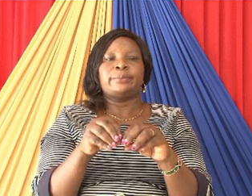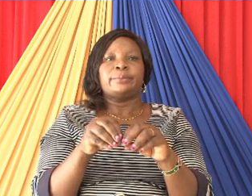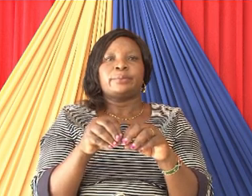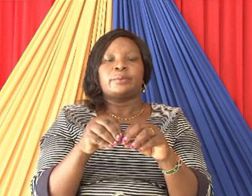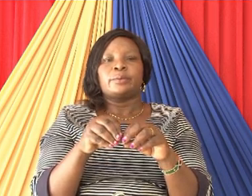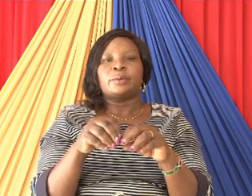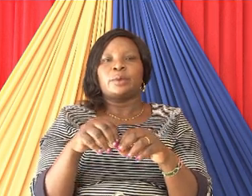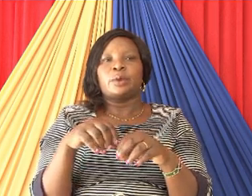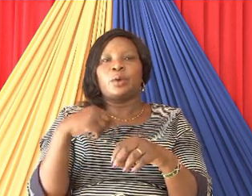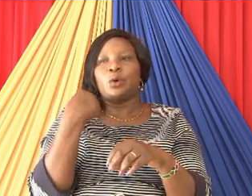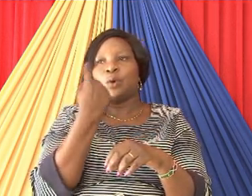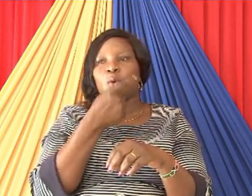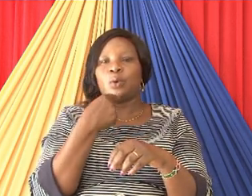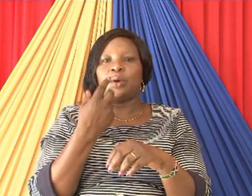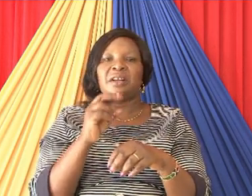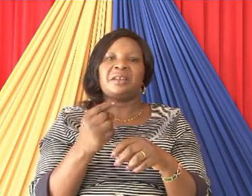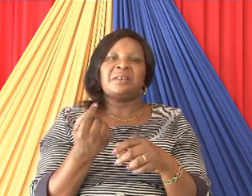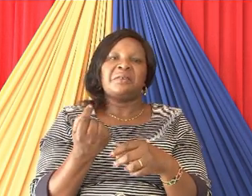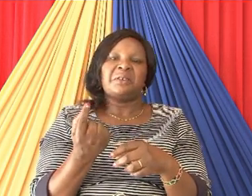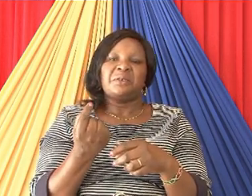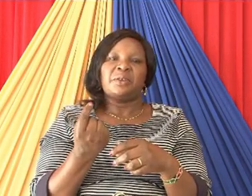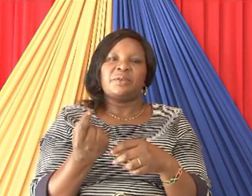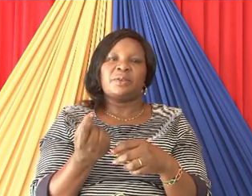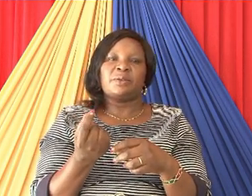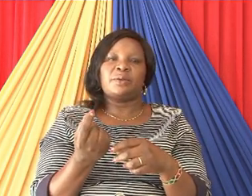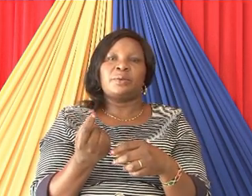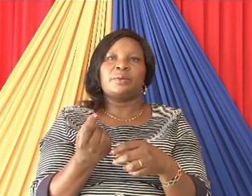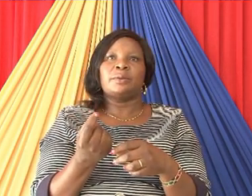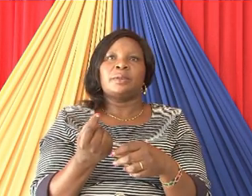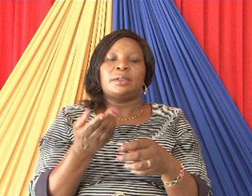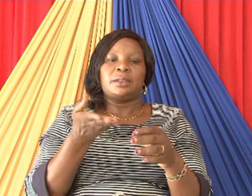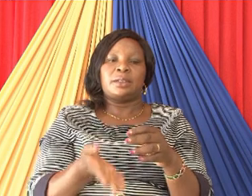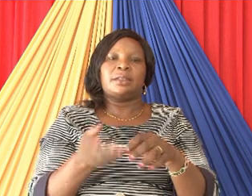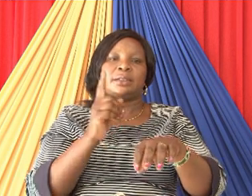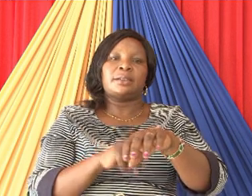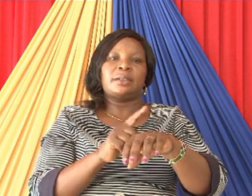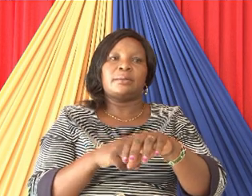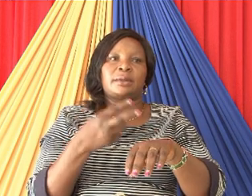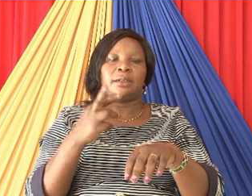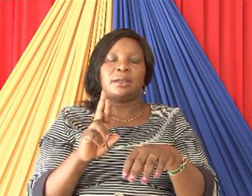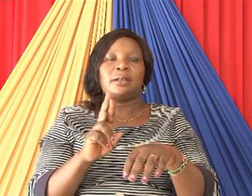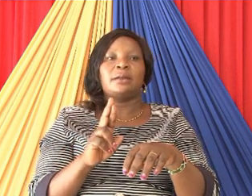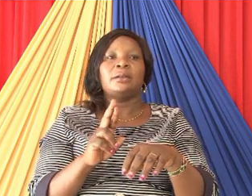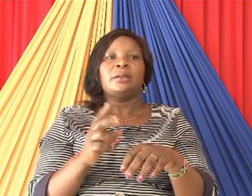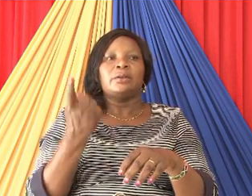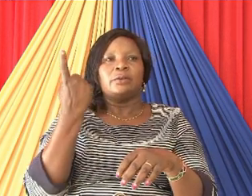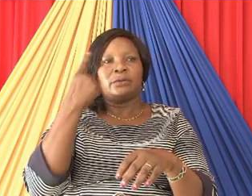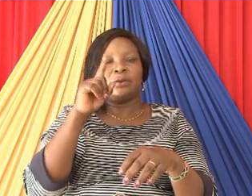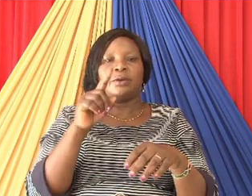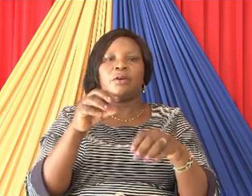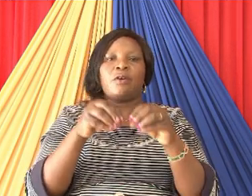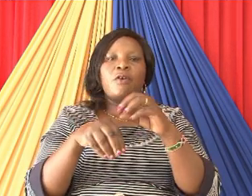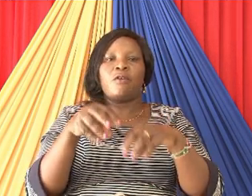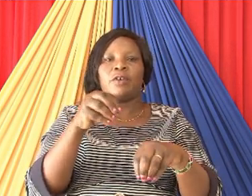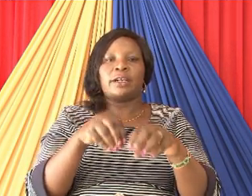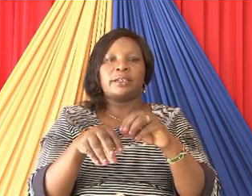nao wachache wakati huu ni wa matoleo, ili tuweze kuomba pia na tukiombea mahitaji yetu yote.